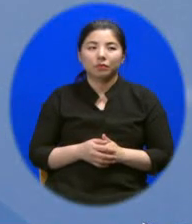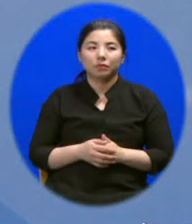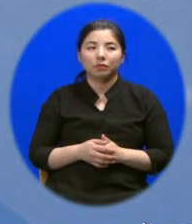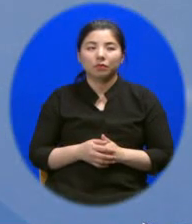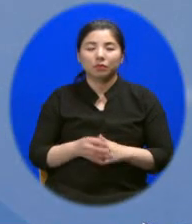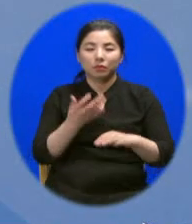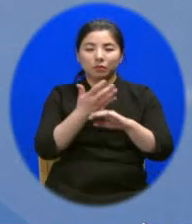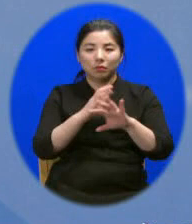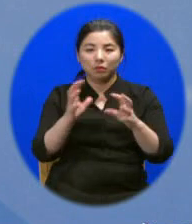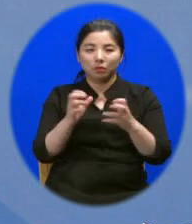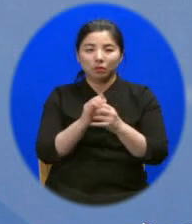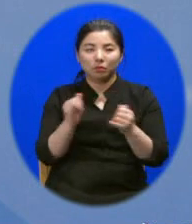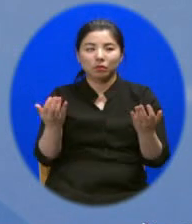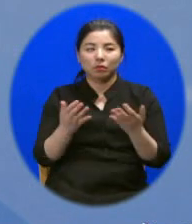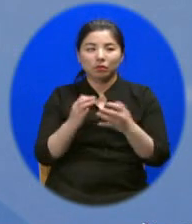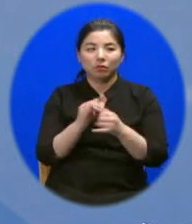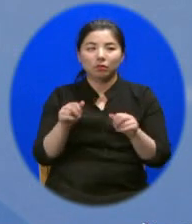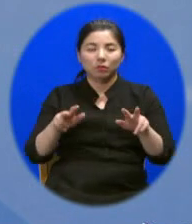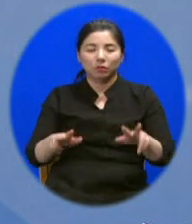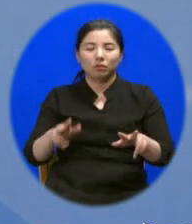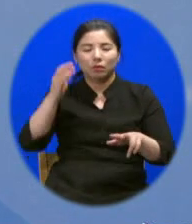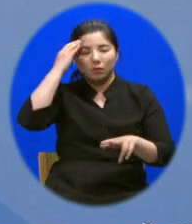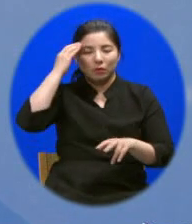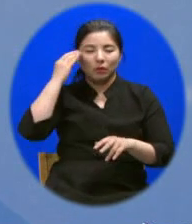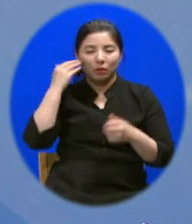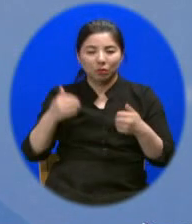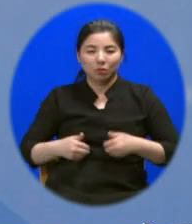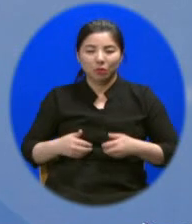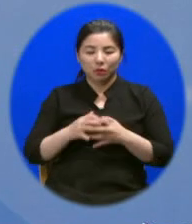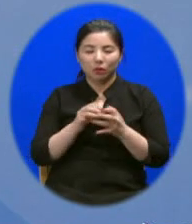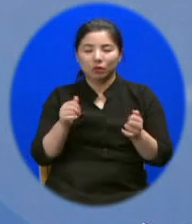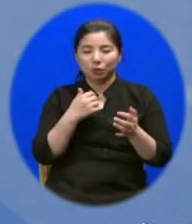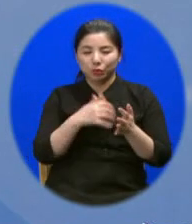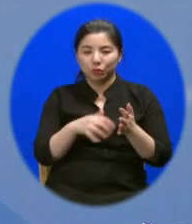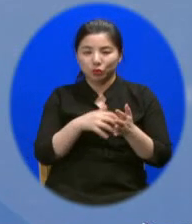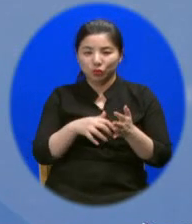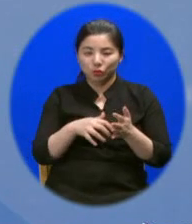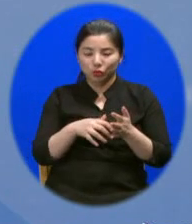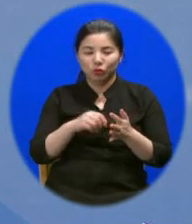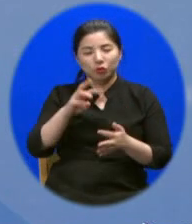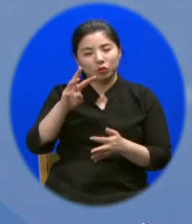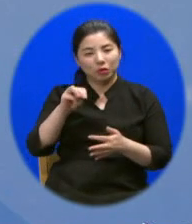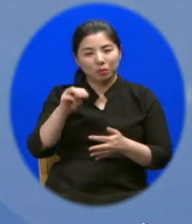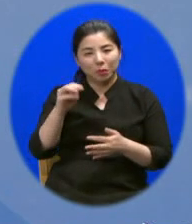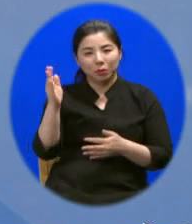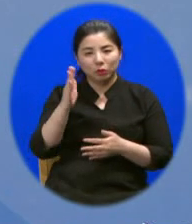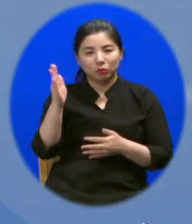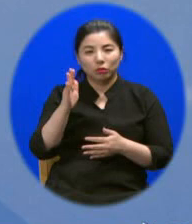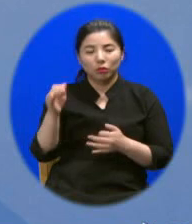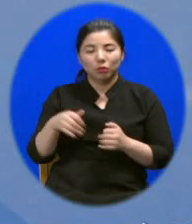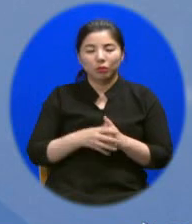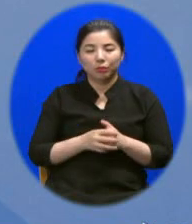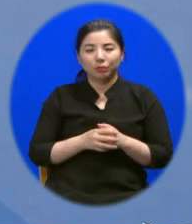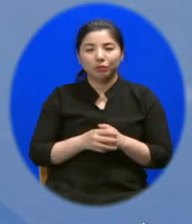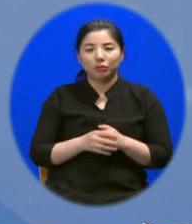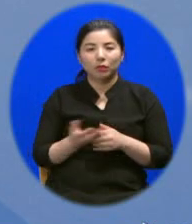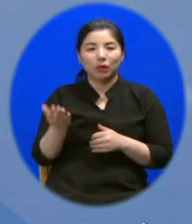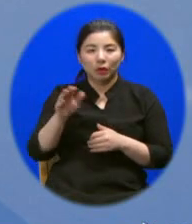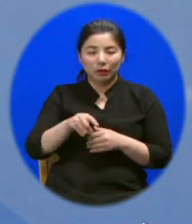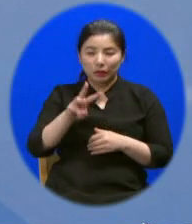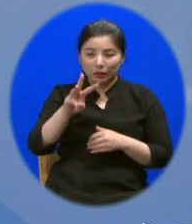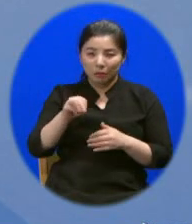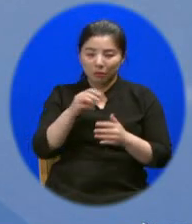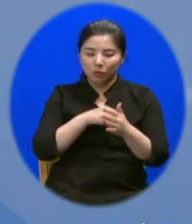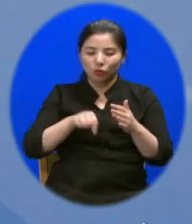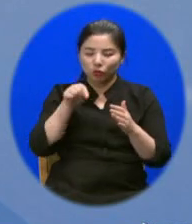외국인 근로자가 지금 대한민국에서 필요 이는 이 통계에 따르면 3만명이 필요하다고 합니다 근데 3만 명 중에